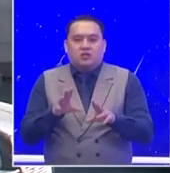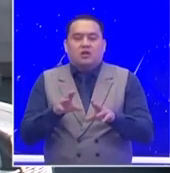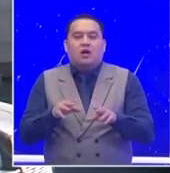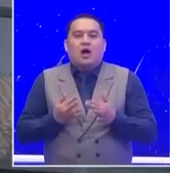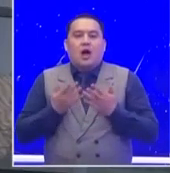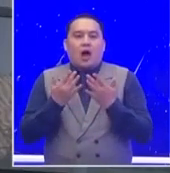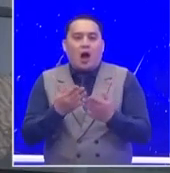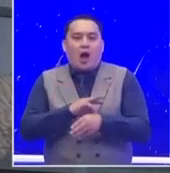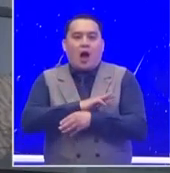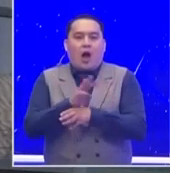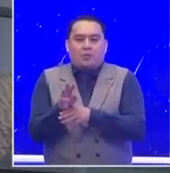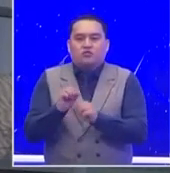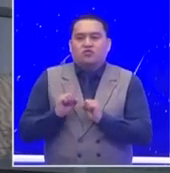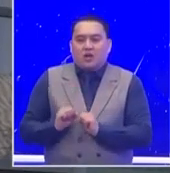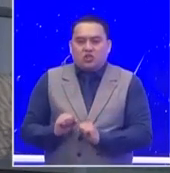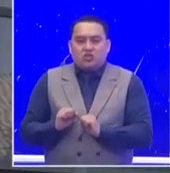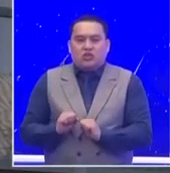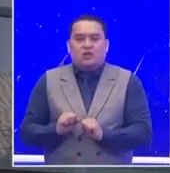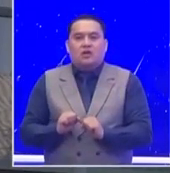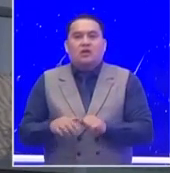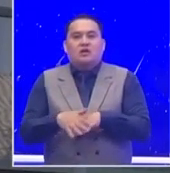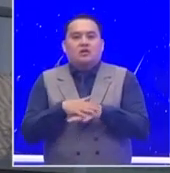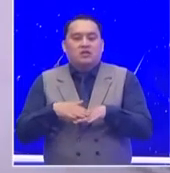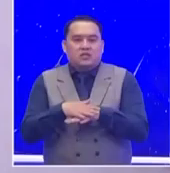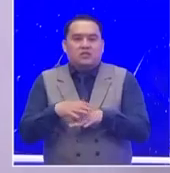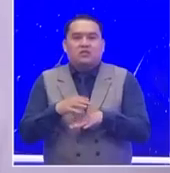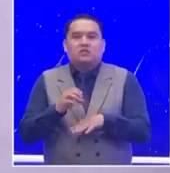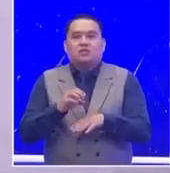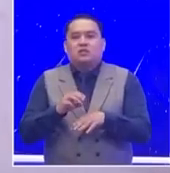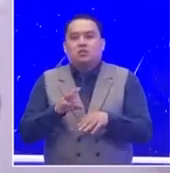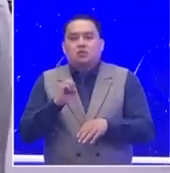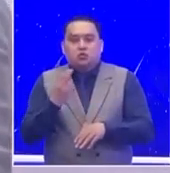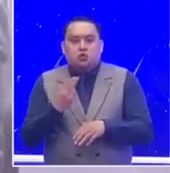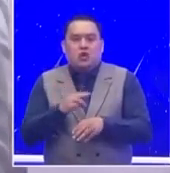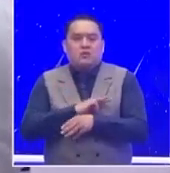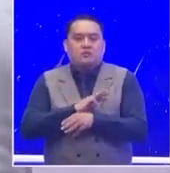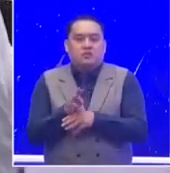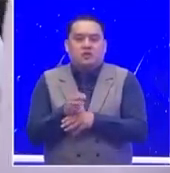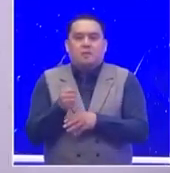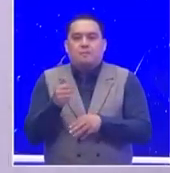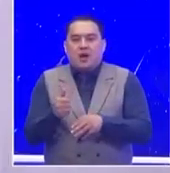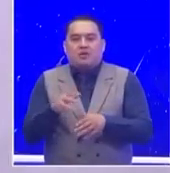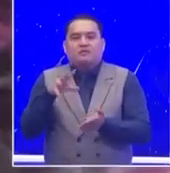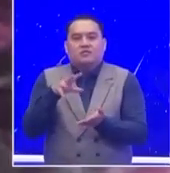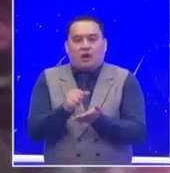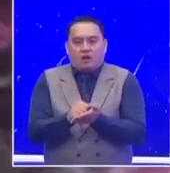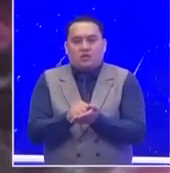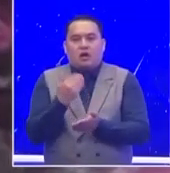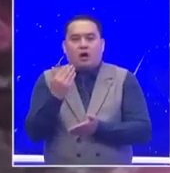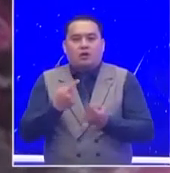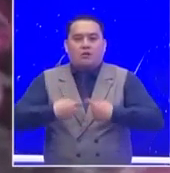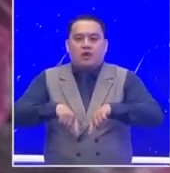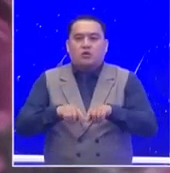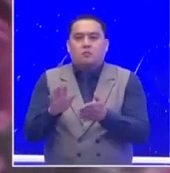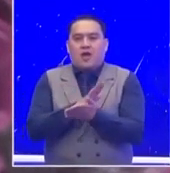очередь обеспечить средствами защиты уязвимые слои населения. С этой целью совместно с городским центром занятости они